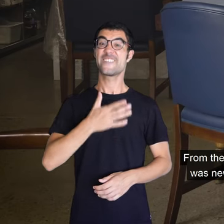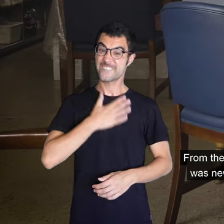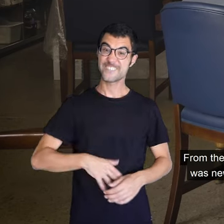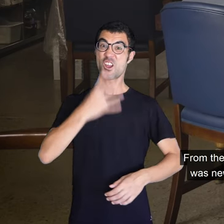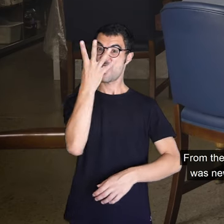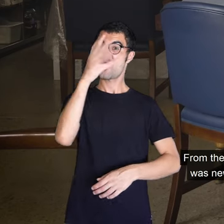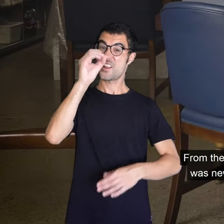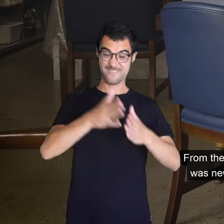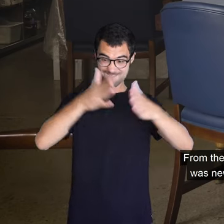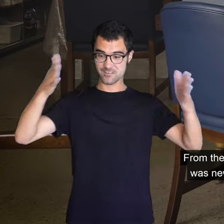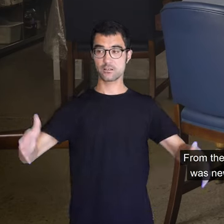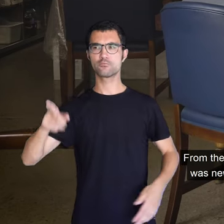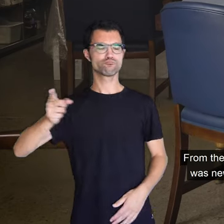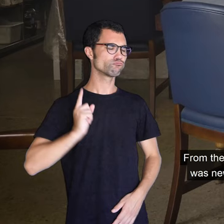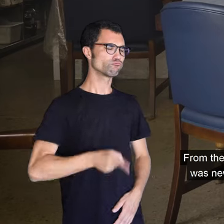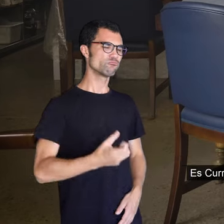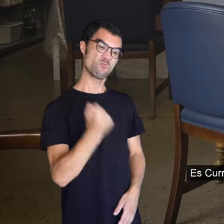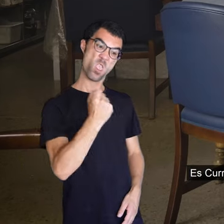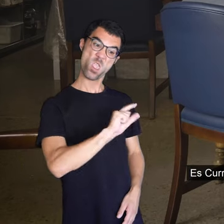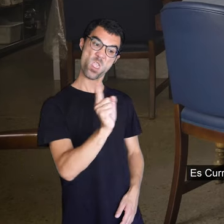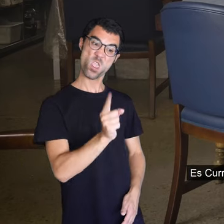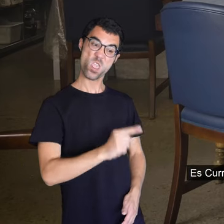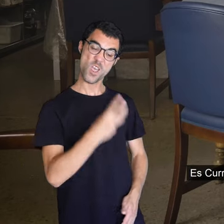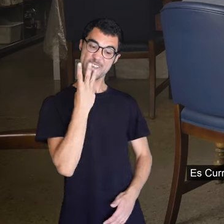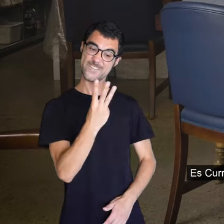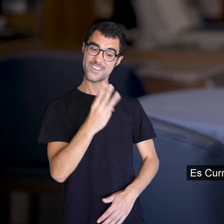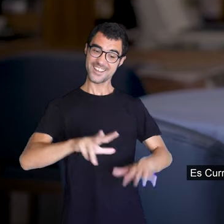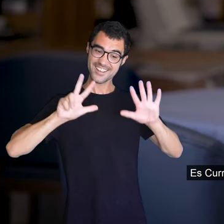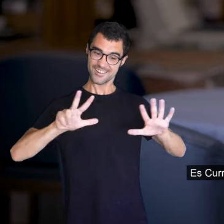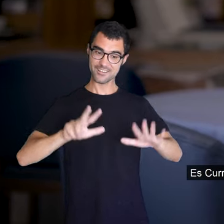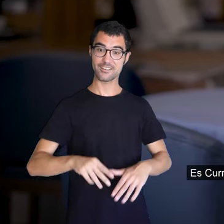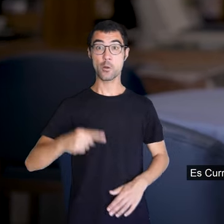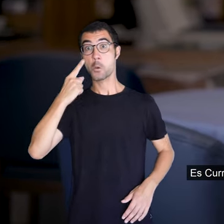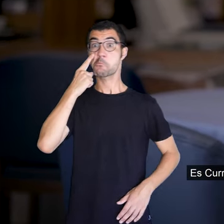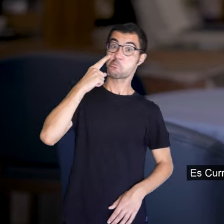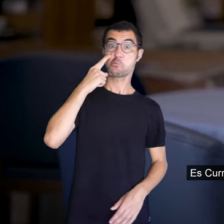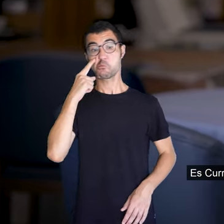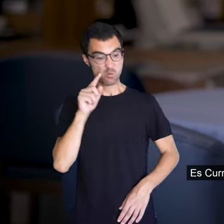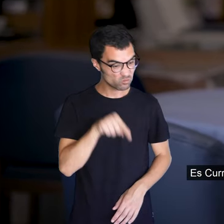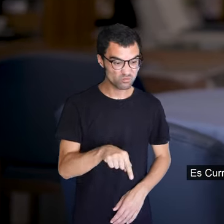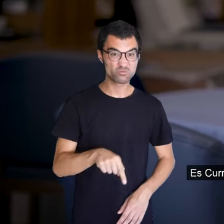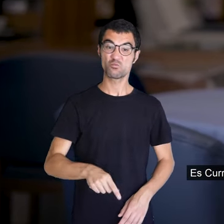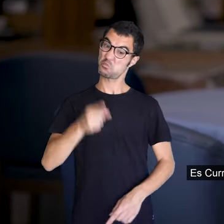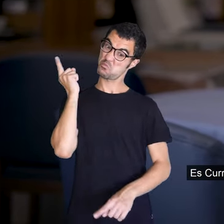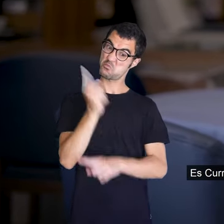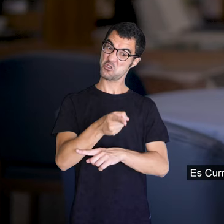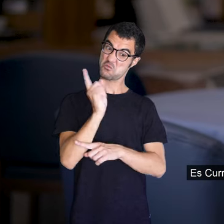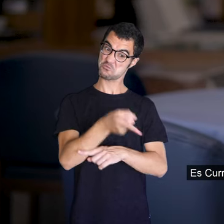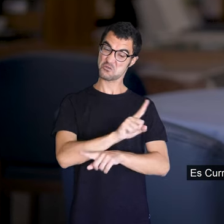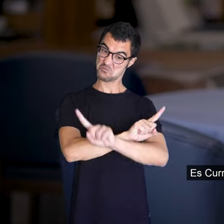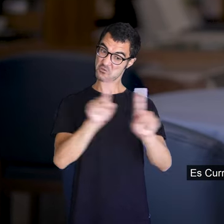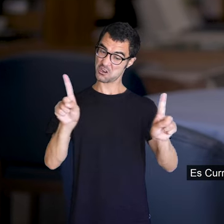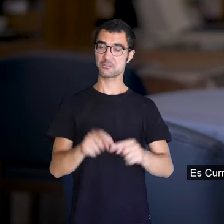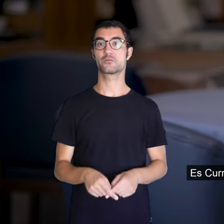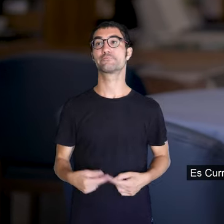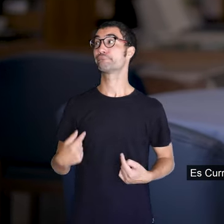però aquell home se va fer por, el Corret diu, vendrà l'inspector i em fotrà un paquet. Dic,